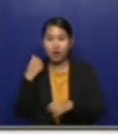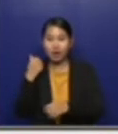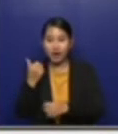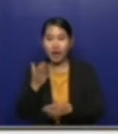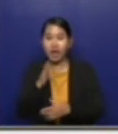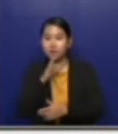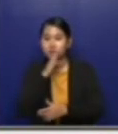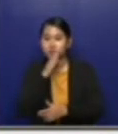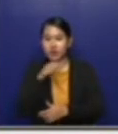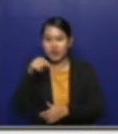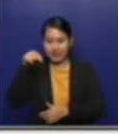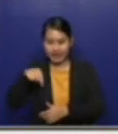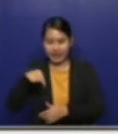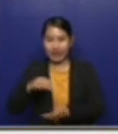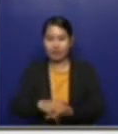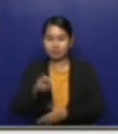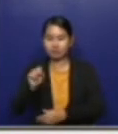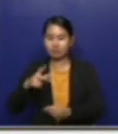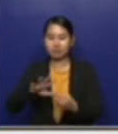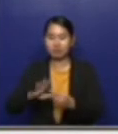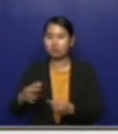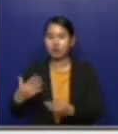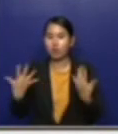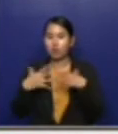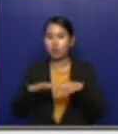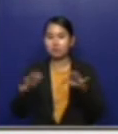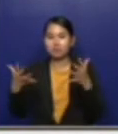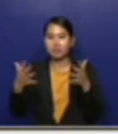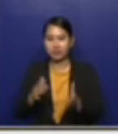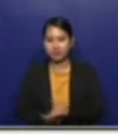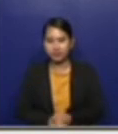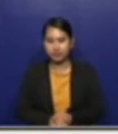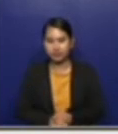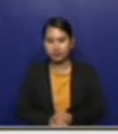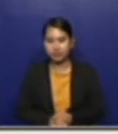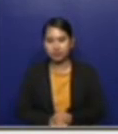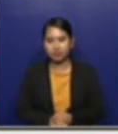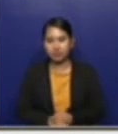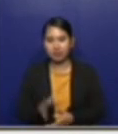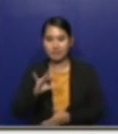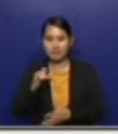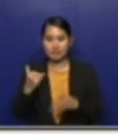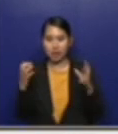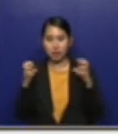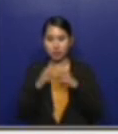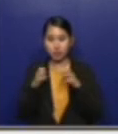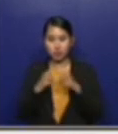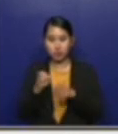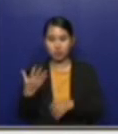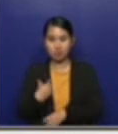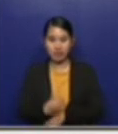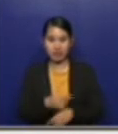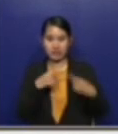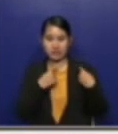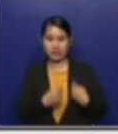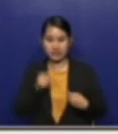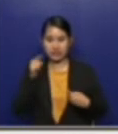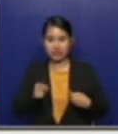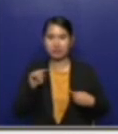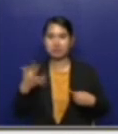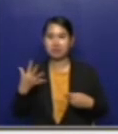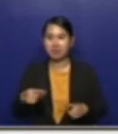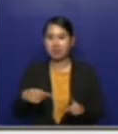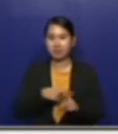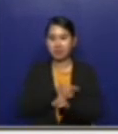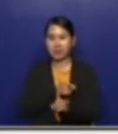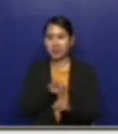ฟังการบริการจะฟังไม่มานอกจากไม่มาแล้วนี่กับตาลปัดนะไม่จริงใจเบี่ยงเบนเป็นพิธีก